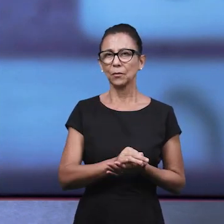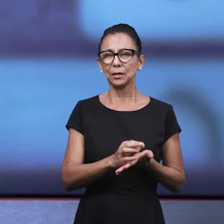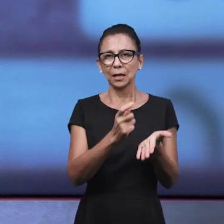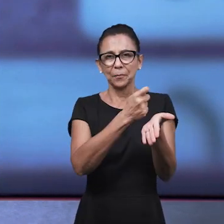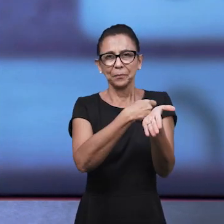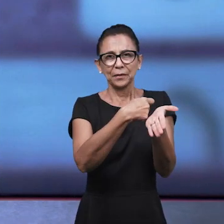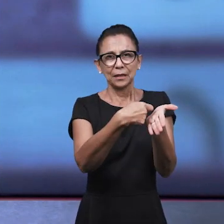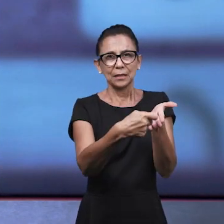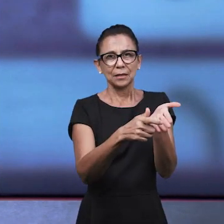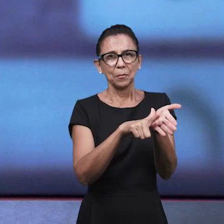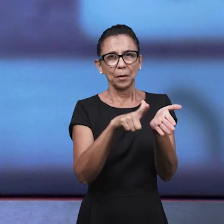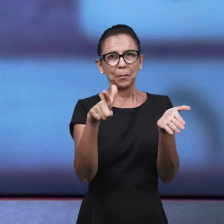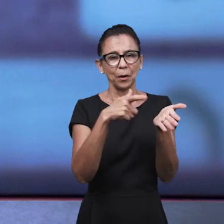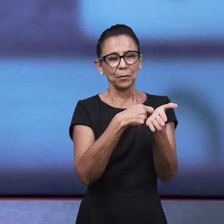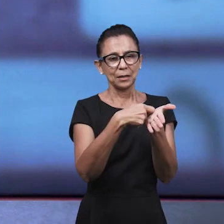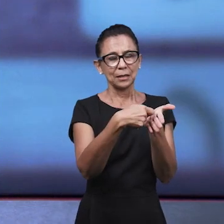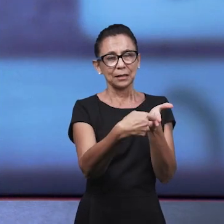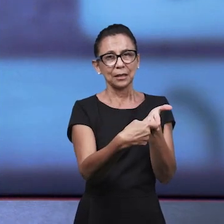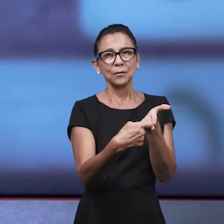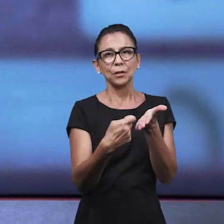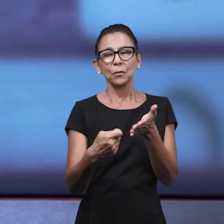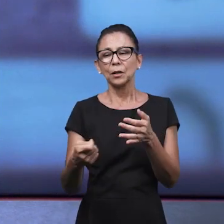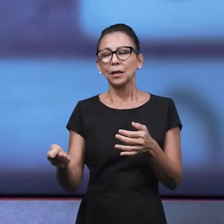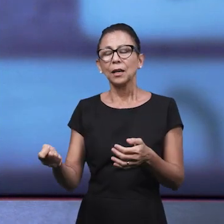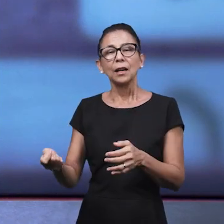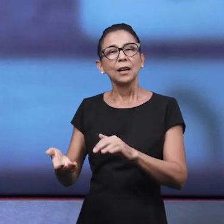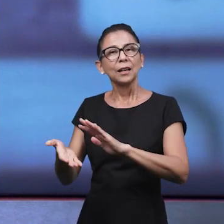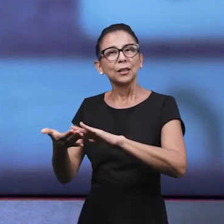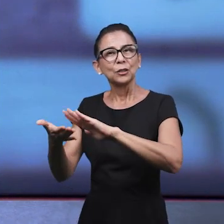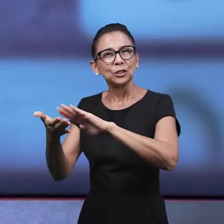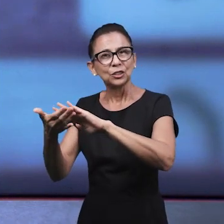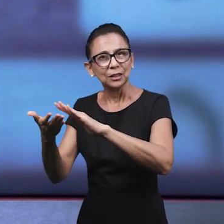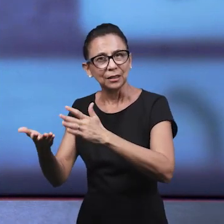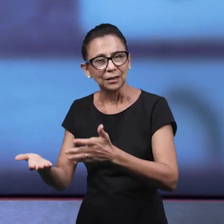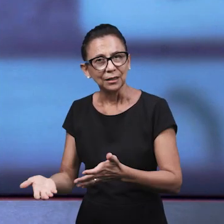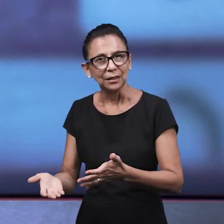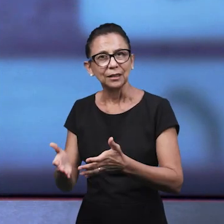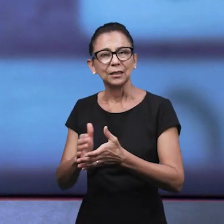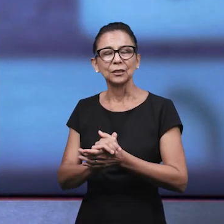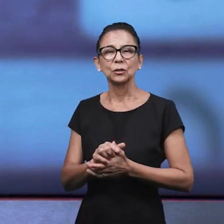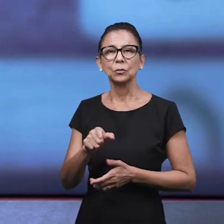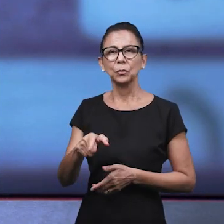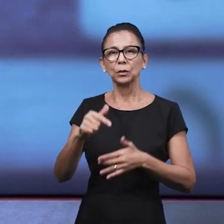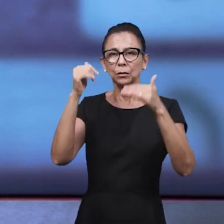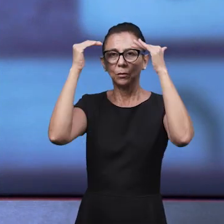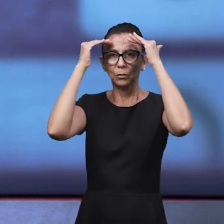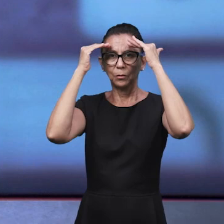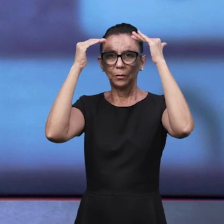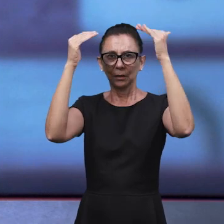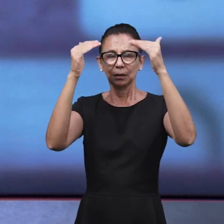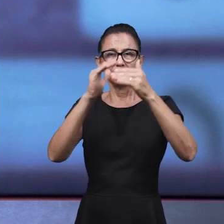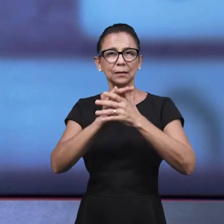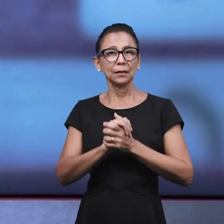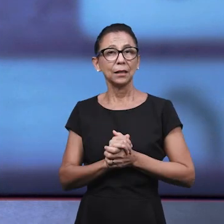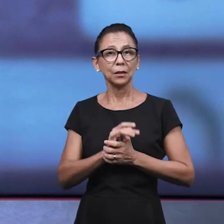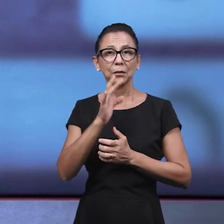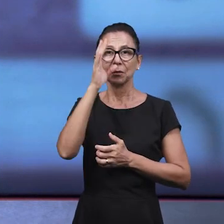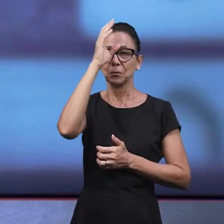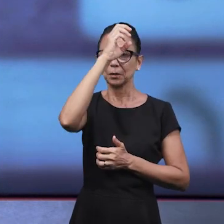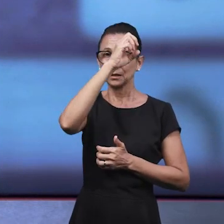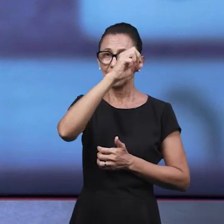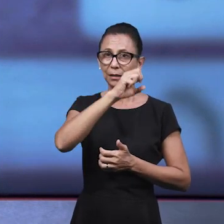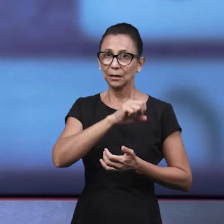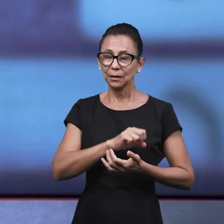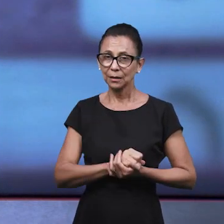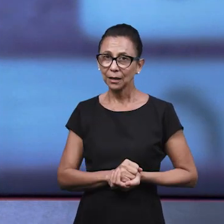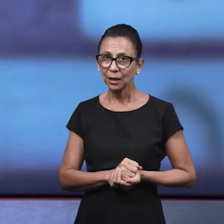peut-être écrire un petit message hein, aux enfants pour le remercier